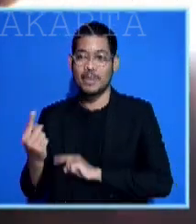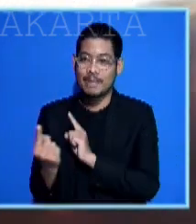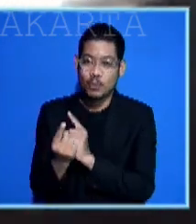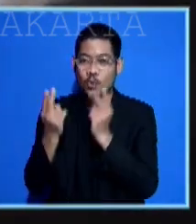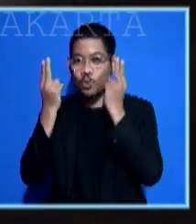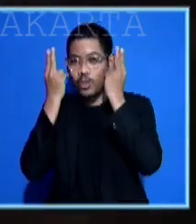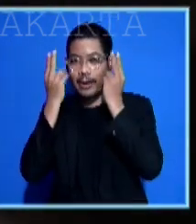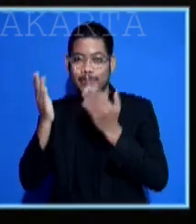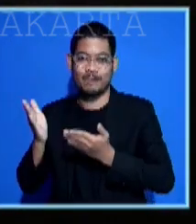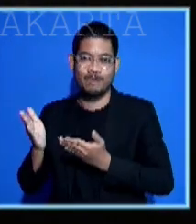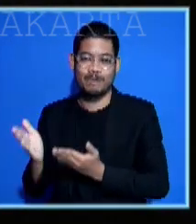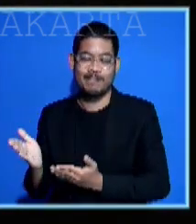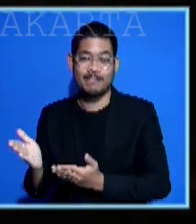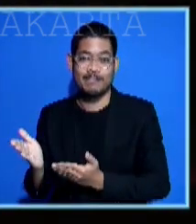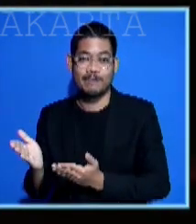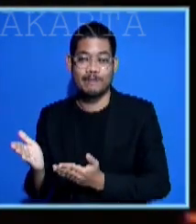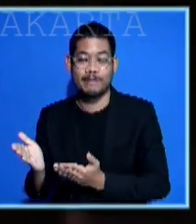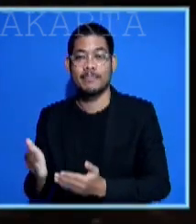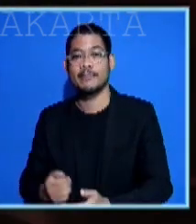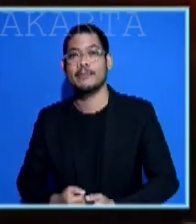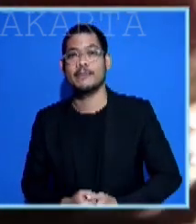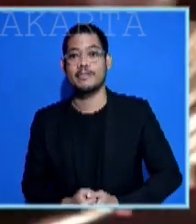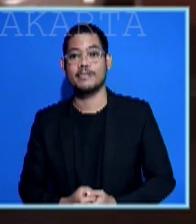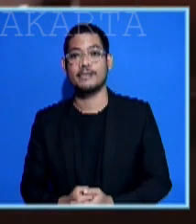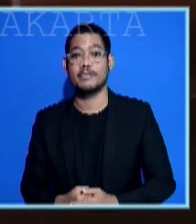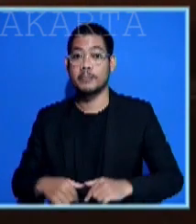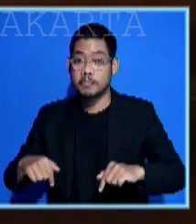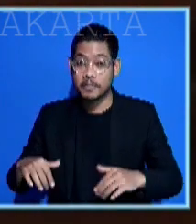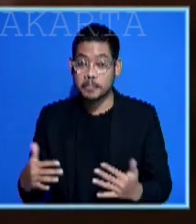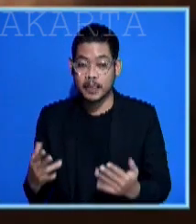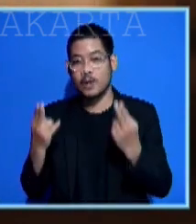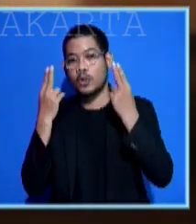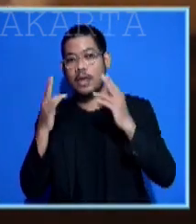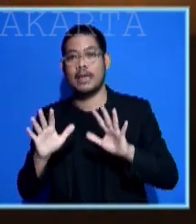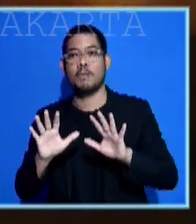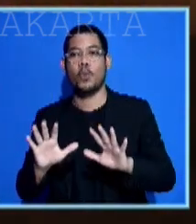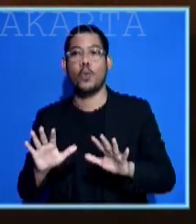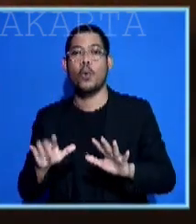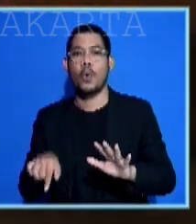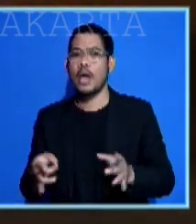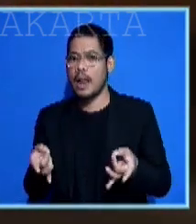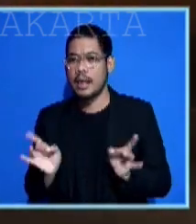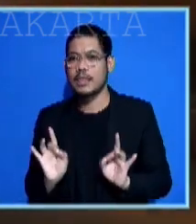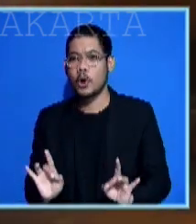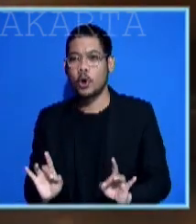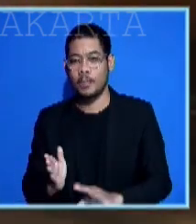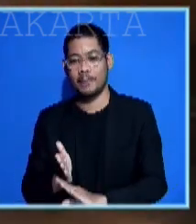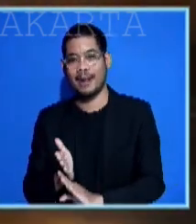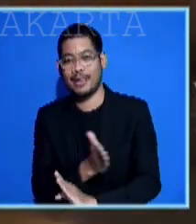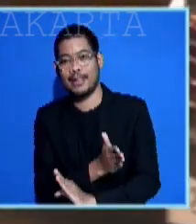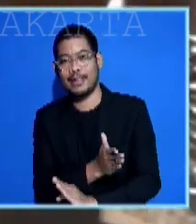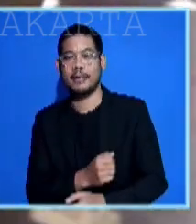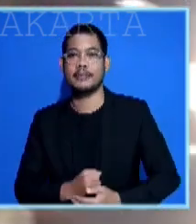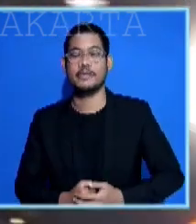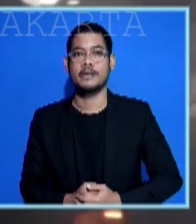juga sekaligus Gubernur Daerah Istimewa Yogyakarta, Sri Sultan Hamengkubuwono ke-10 di Kompleks Keraton Kilen Kota Yogyakarta.